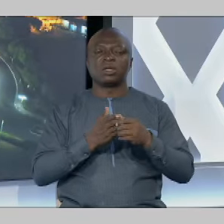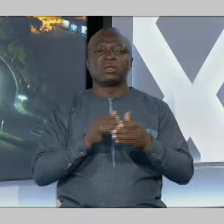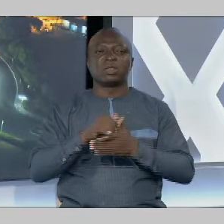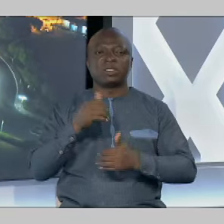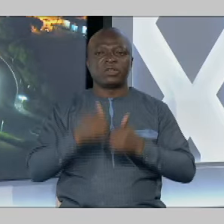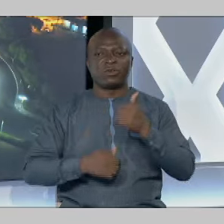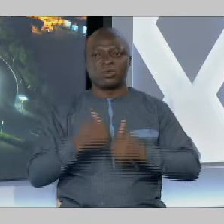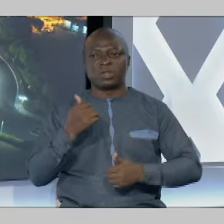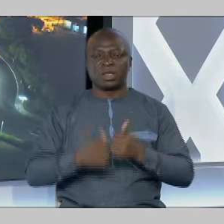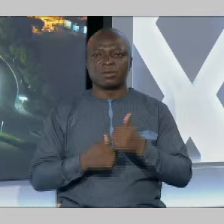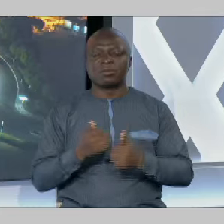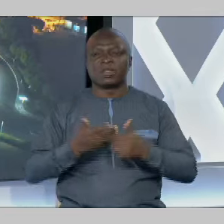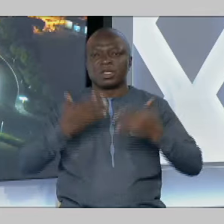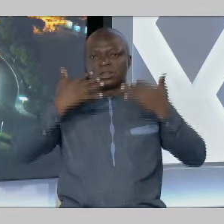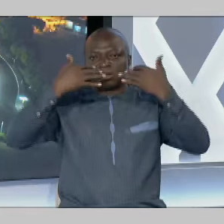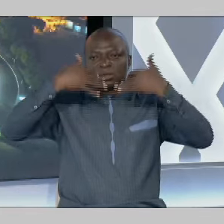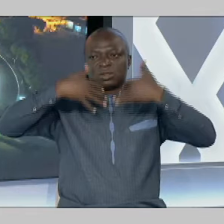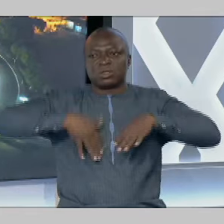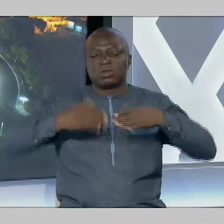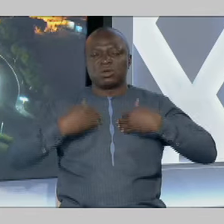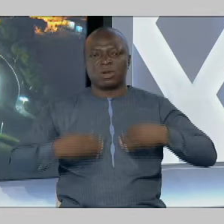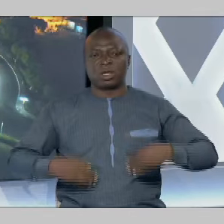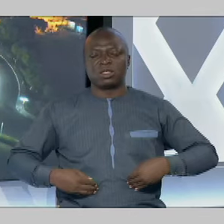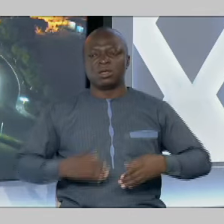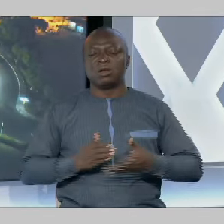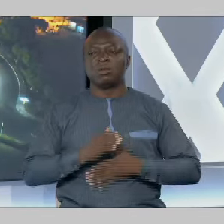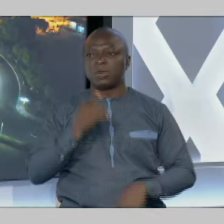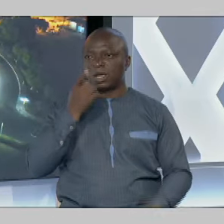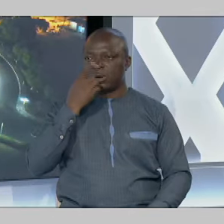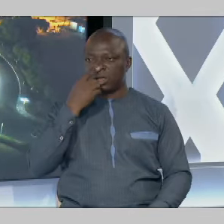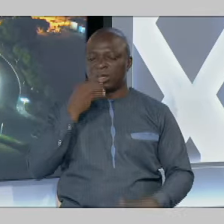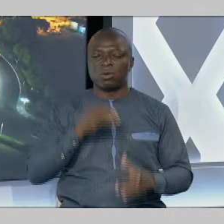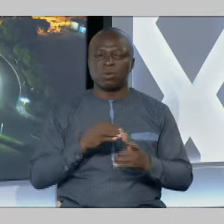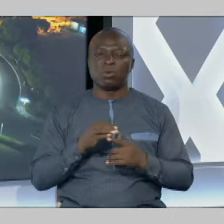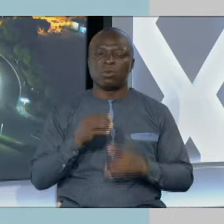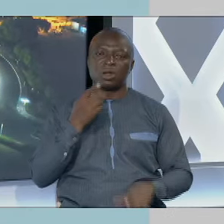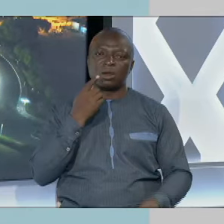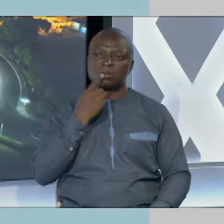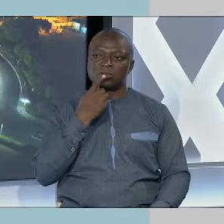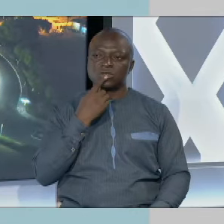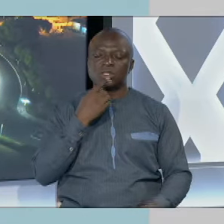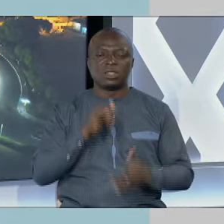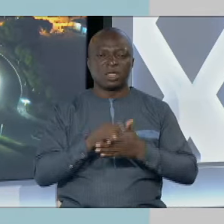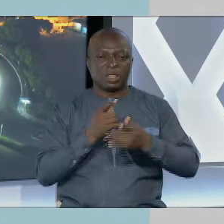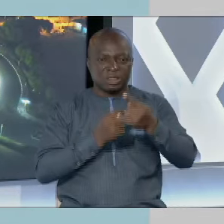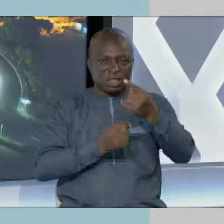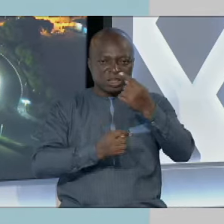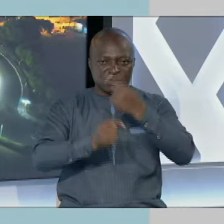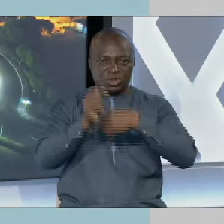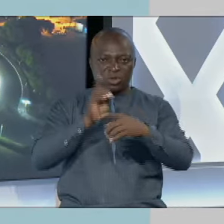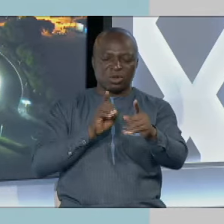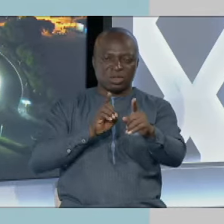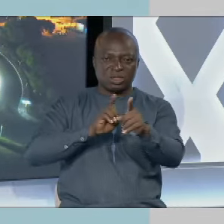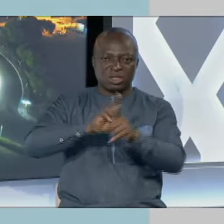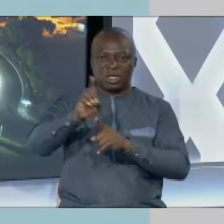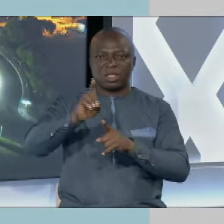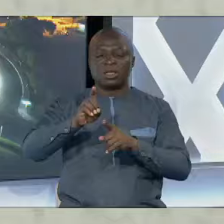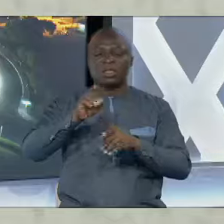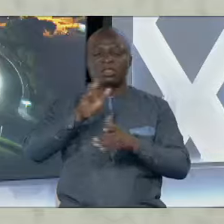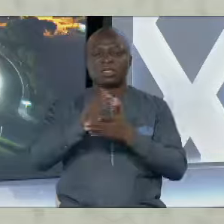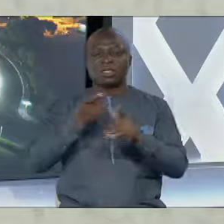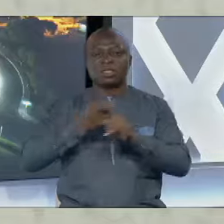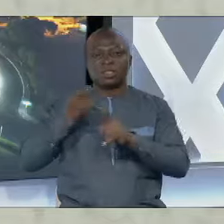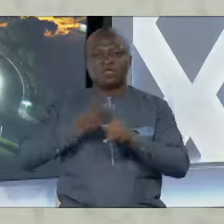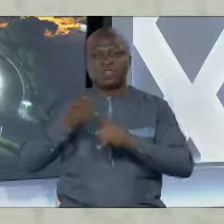en s'introduisant dans son organisme par le nez ou la bouche. C'est la transmission directe. Les infections